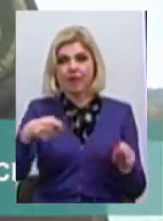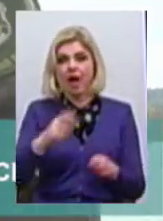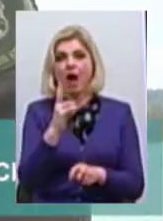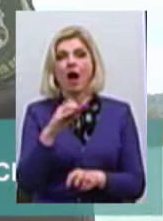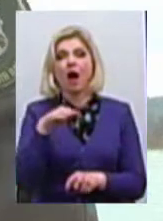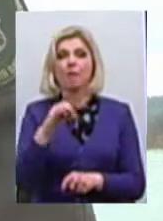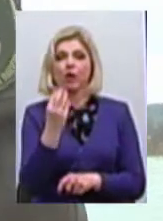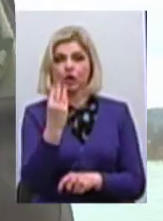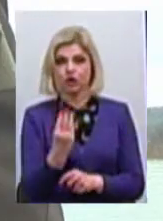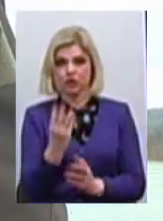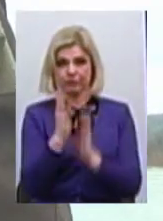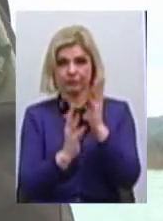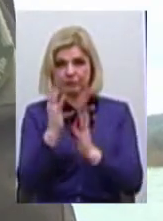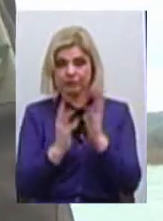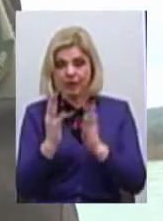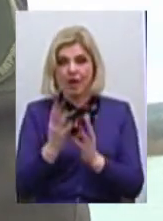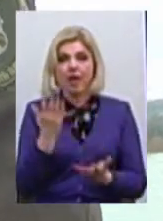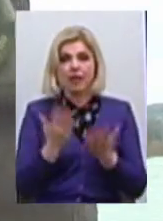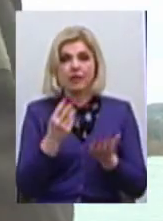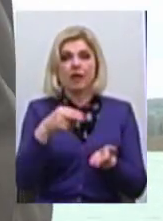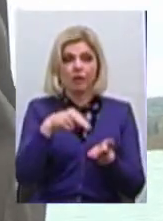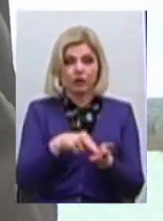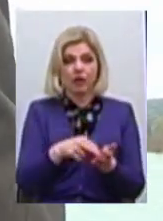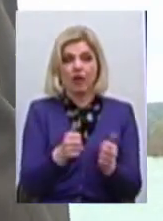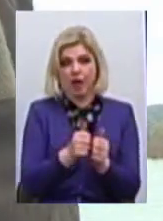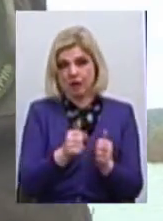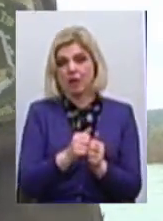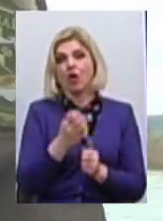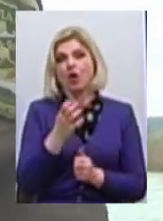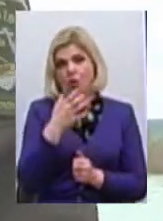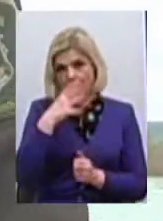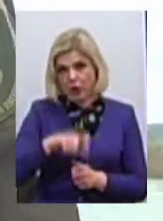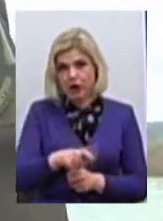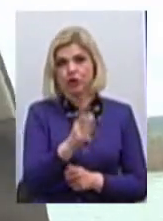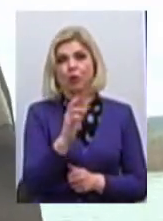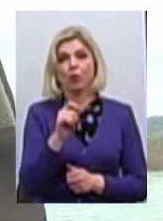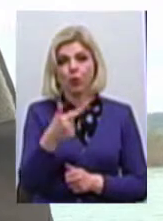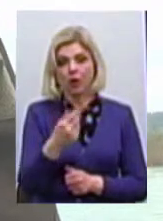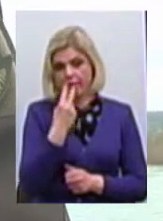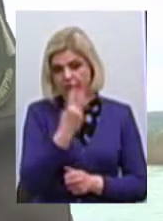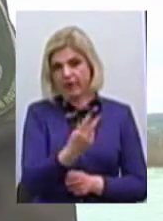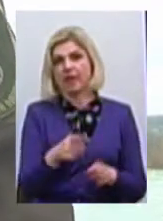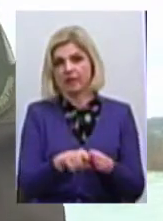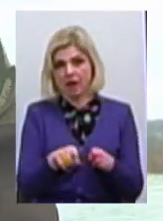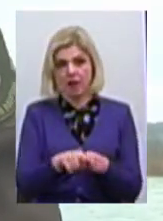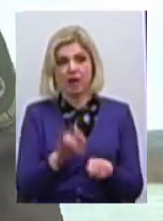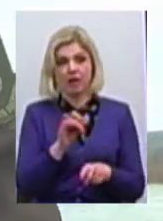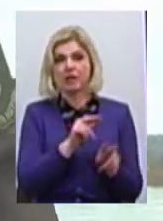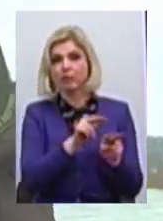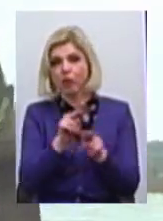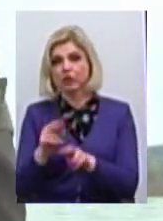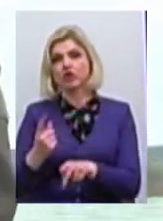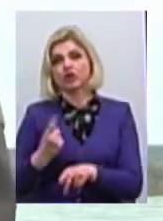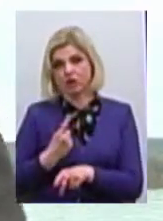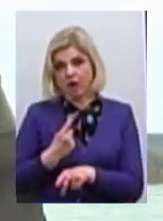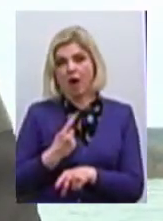сітка прив'язана до очерету. Якщо ставлять поперек річки – вбуг. Тобто видно також. Трал кидаємо, з тралом ходимо і чіпляємо